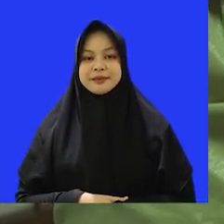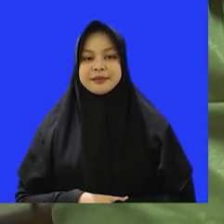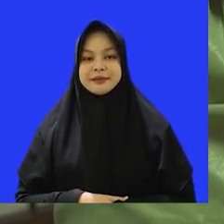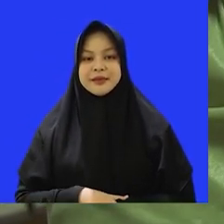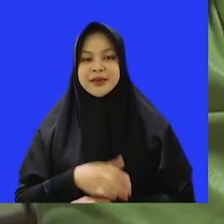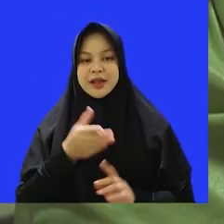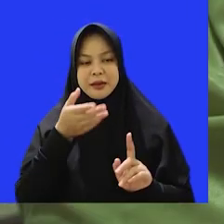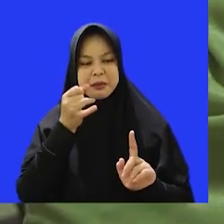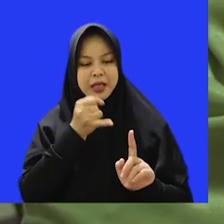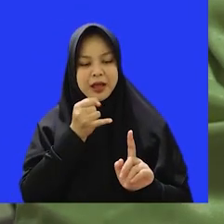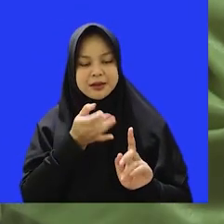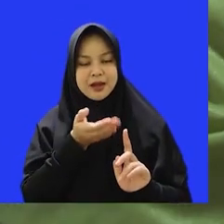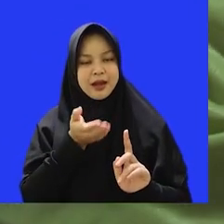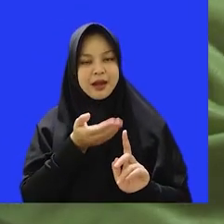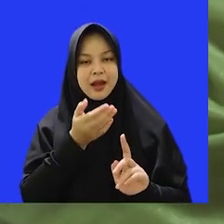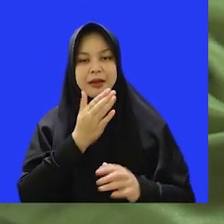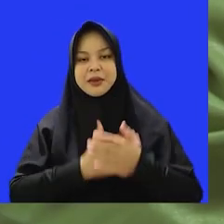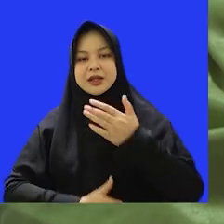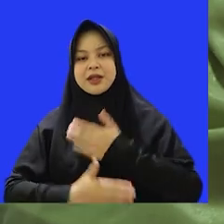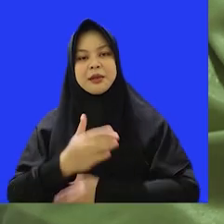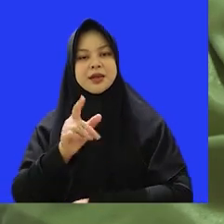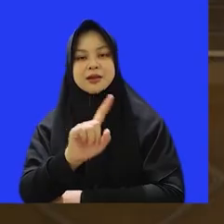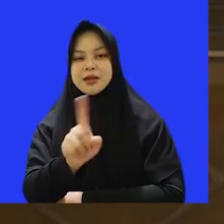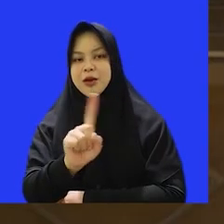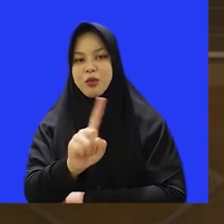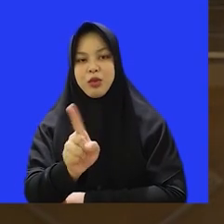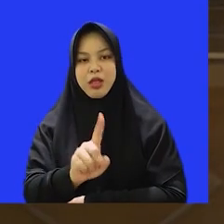Tidak melecehkan disabilitas.